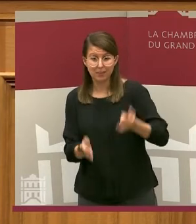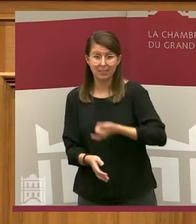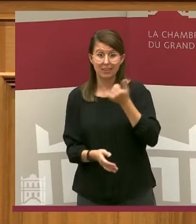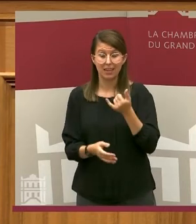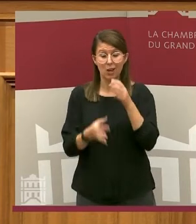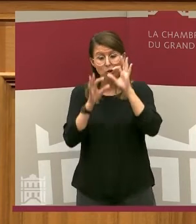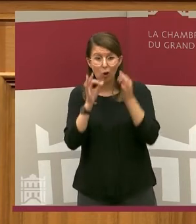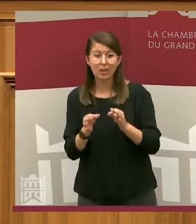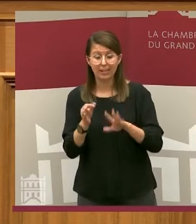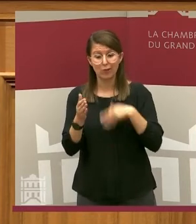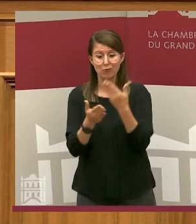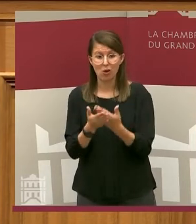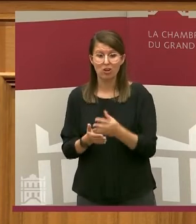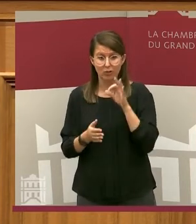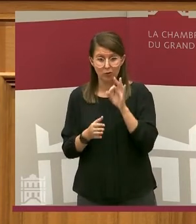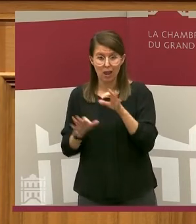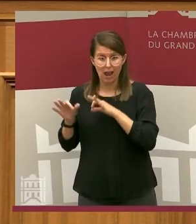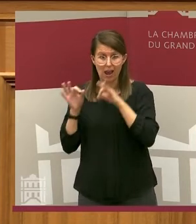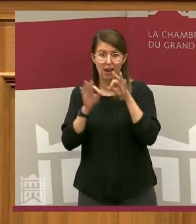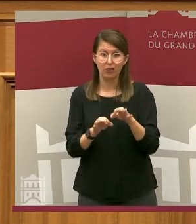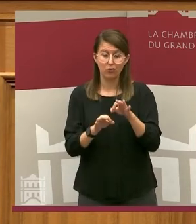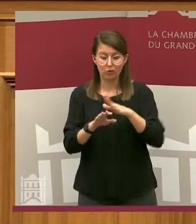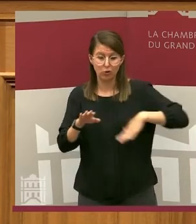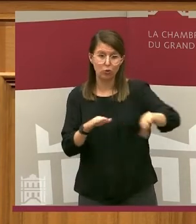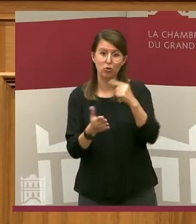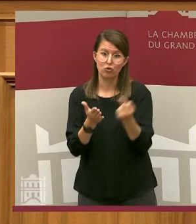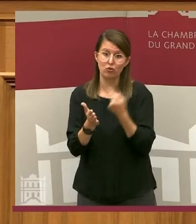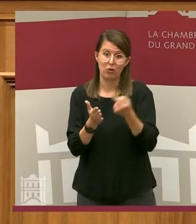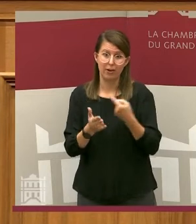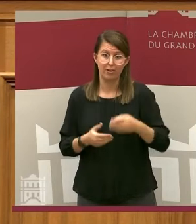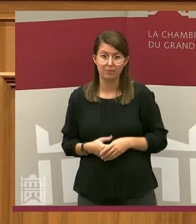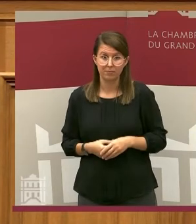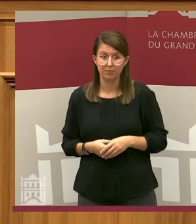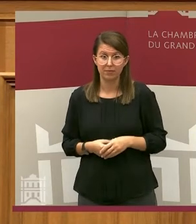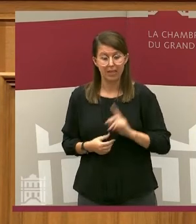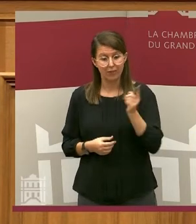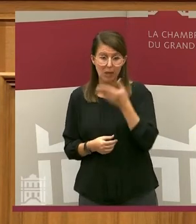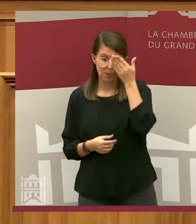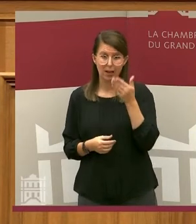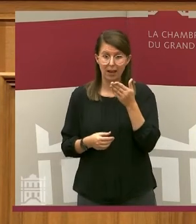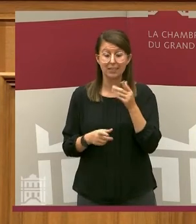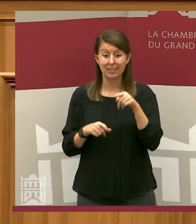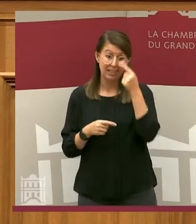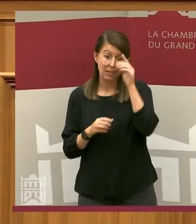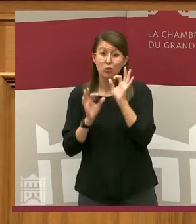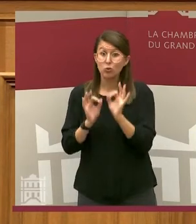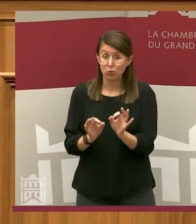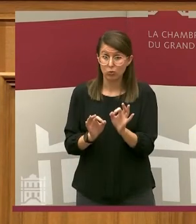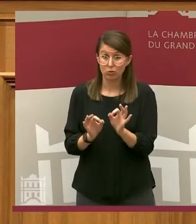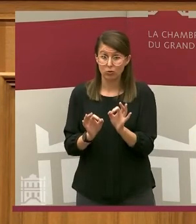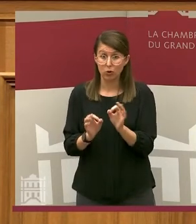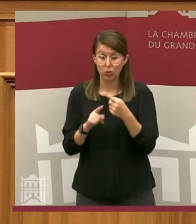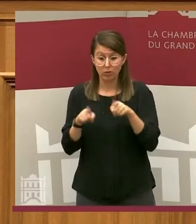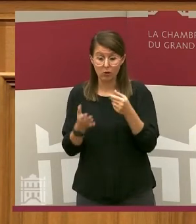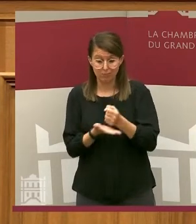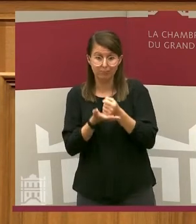konkreten Propos für die Affäre von einer Grundsteuer kommen. Wir Piraten begrüßen das Initiativ und unterstützen